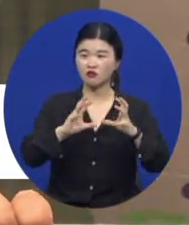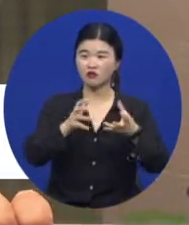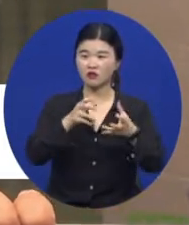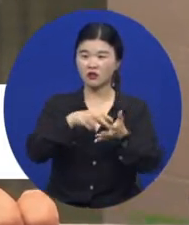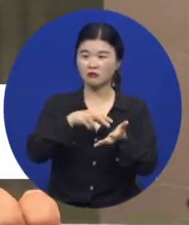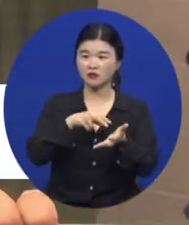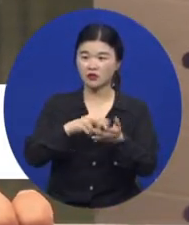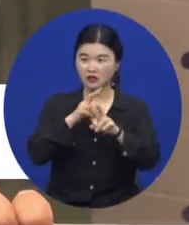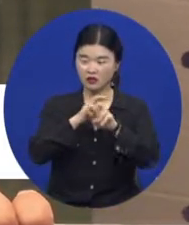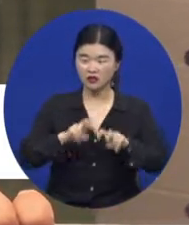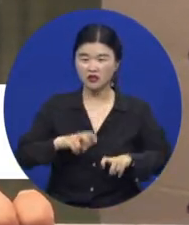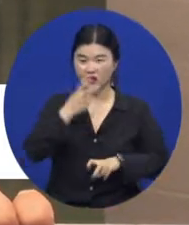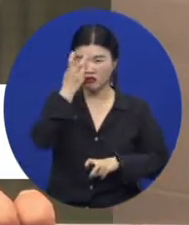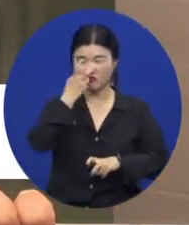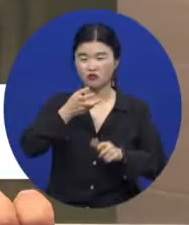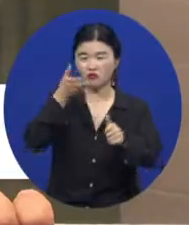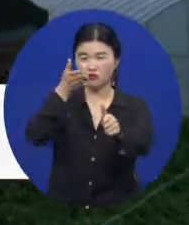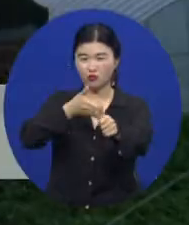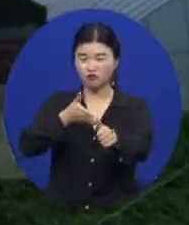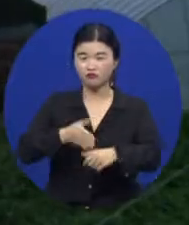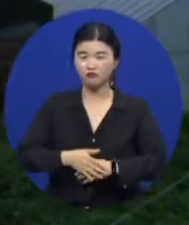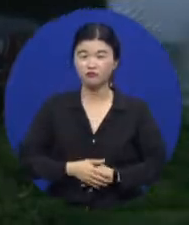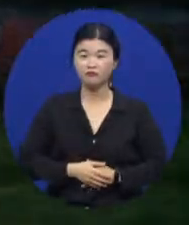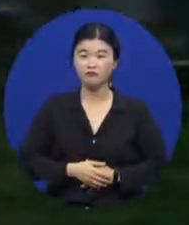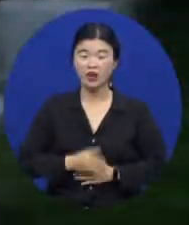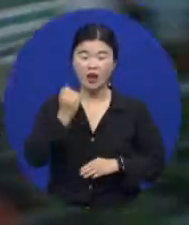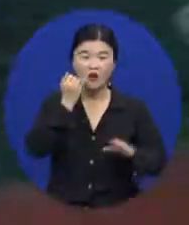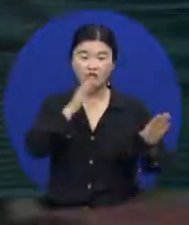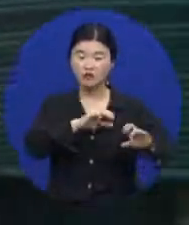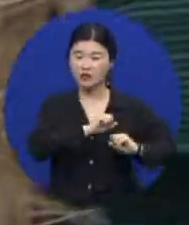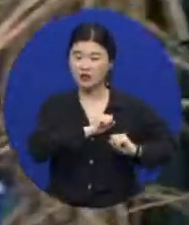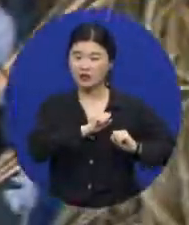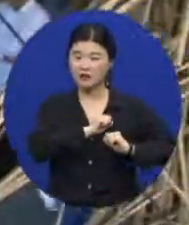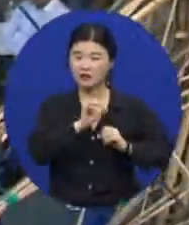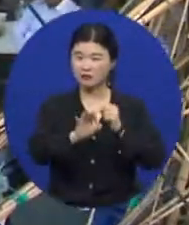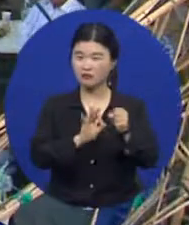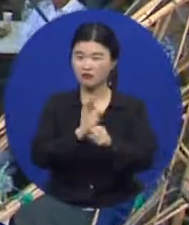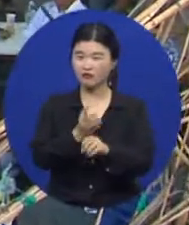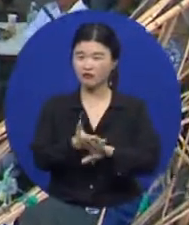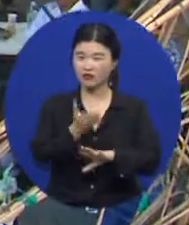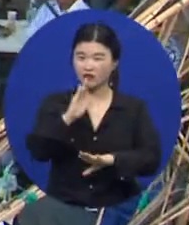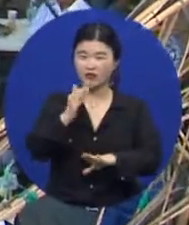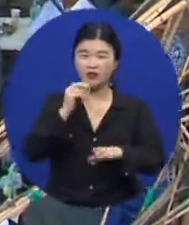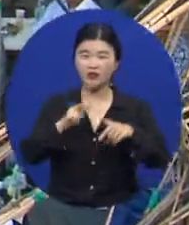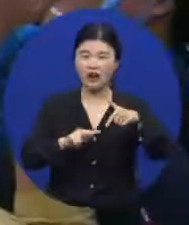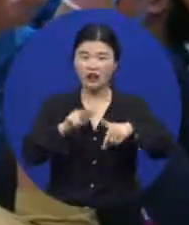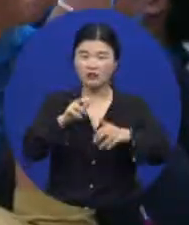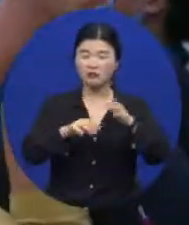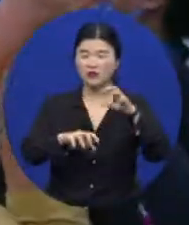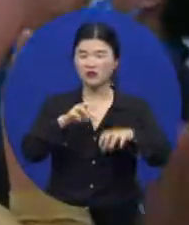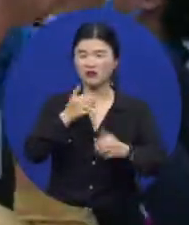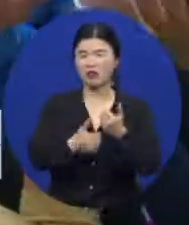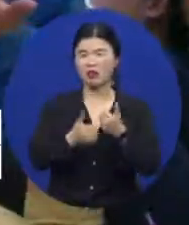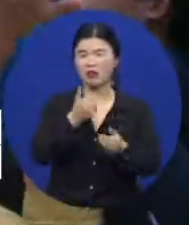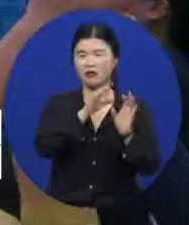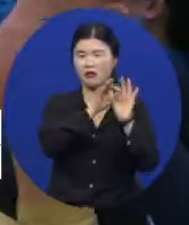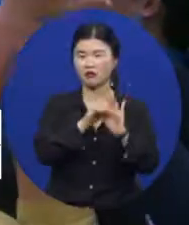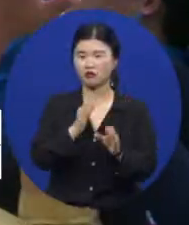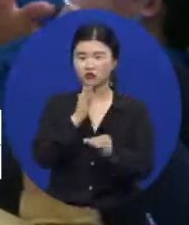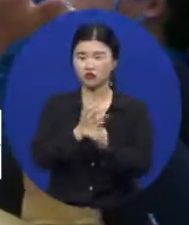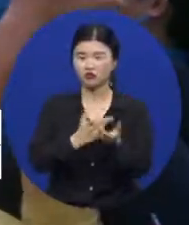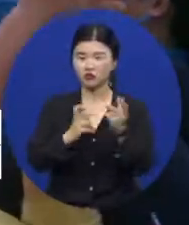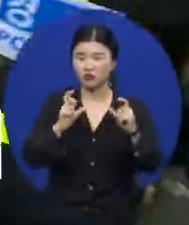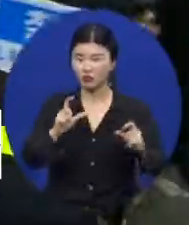차원의 진상조사를 요구한다. 해군기지 건설로 10년 넘게 이어진 강정마을 갈등. 정부와